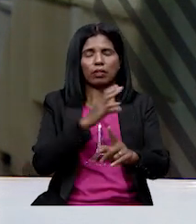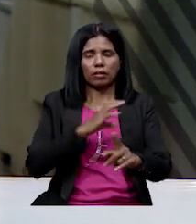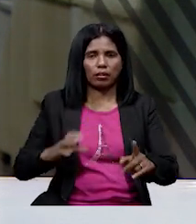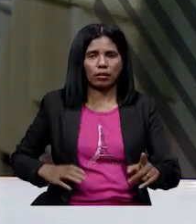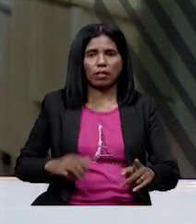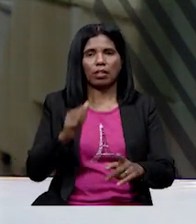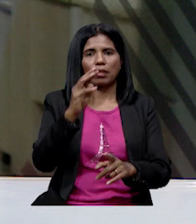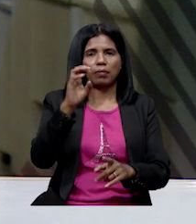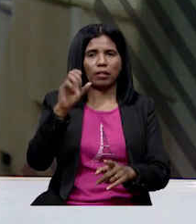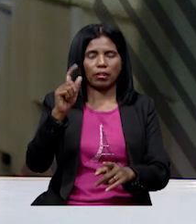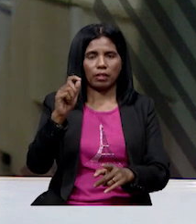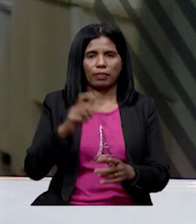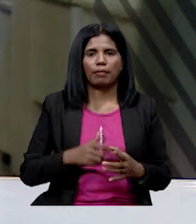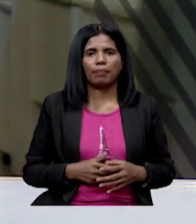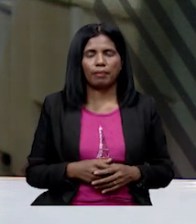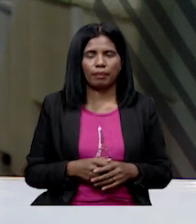Aimetilarang.